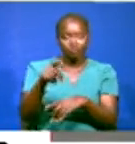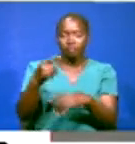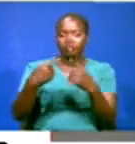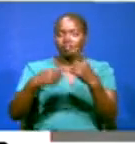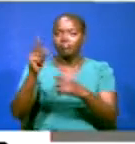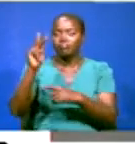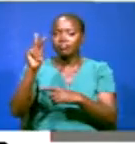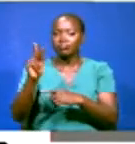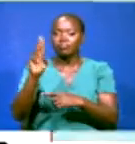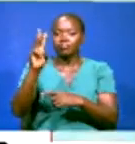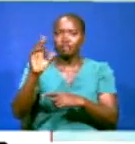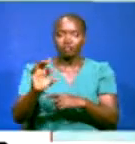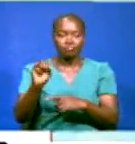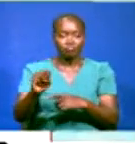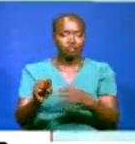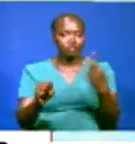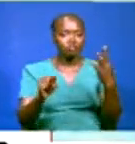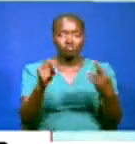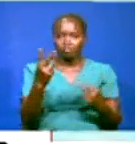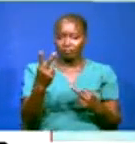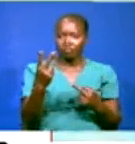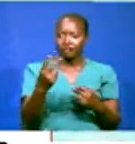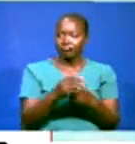seti 3-2.